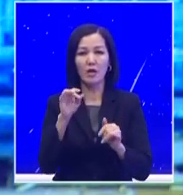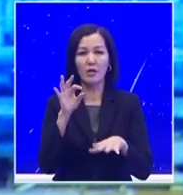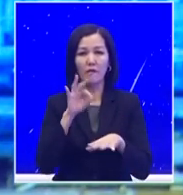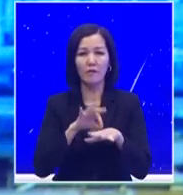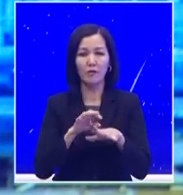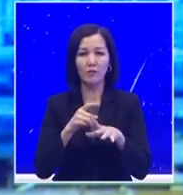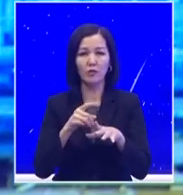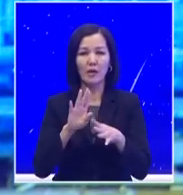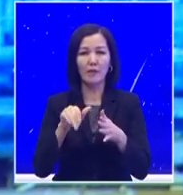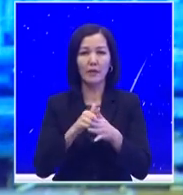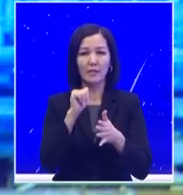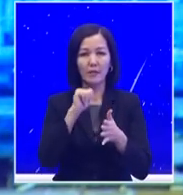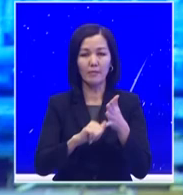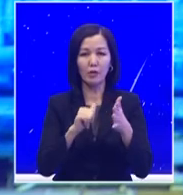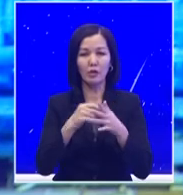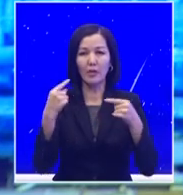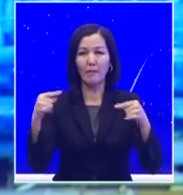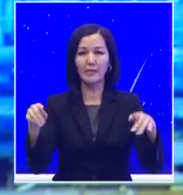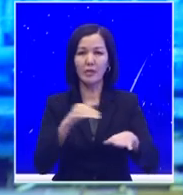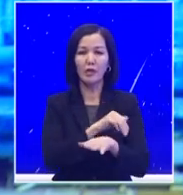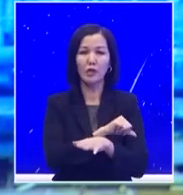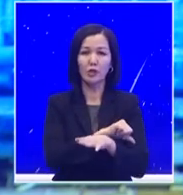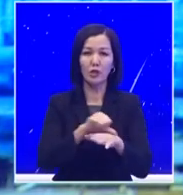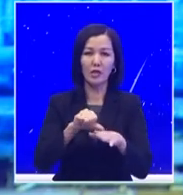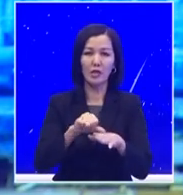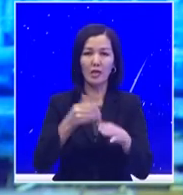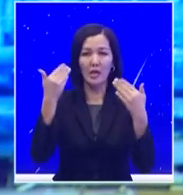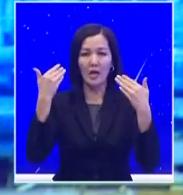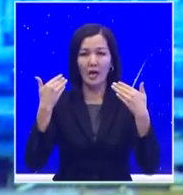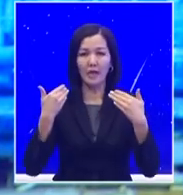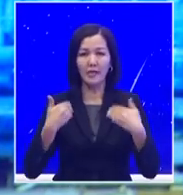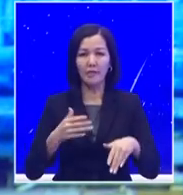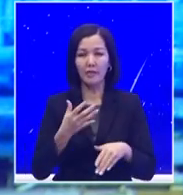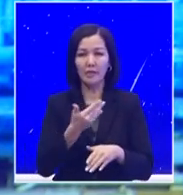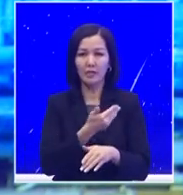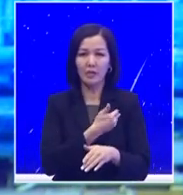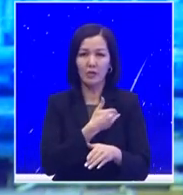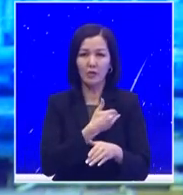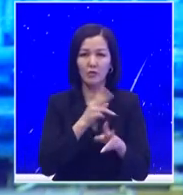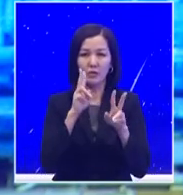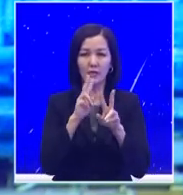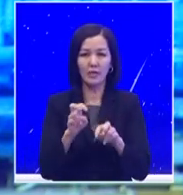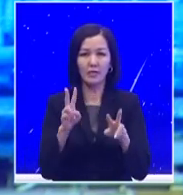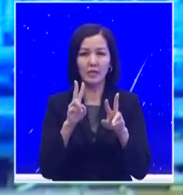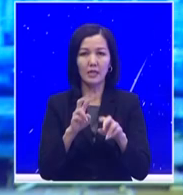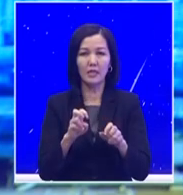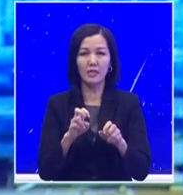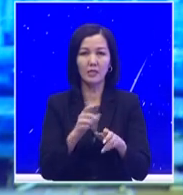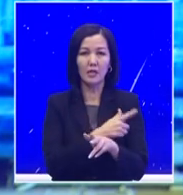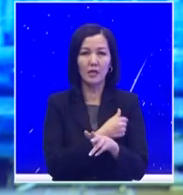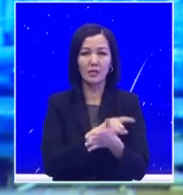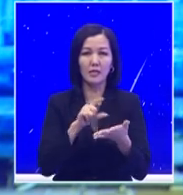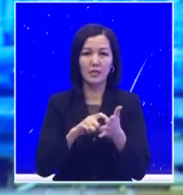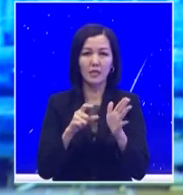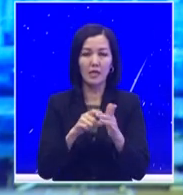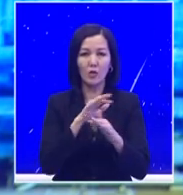Мамандар қазір басқа да шекара пункттерінде адамның дене қызуын анықтайтын құрылғылармен медициналық изолятор бөлмесін көбейтіп жатыр.